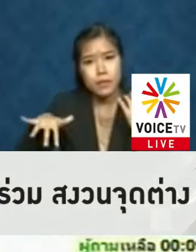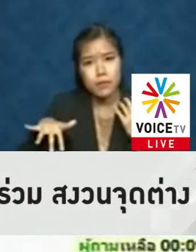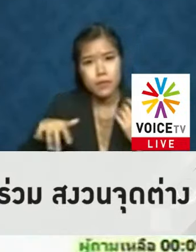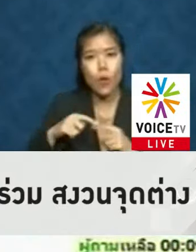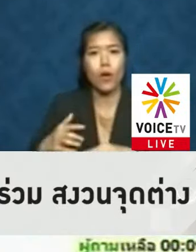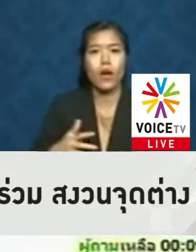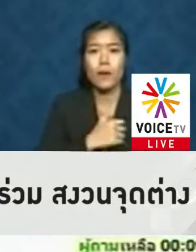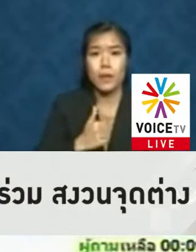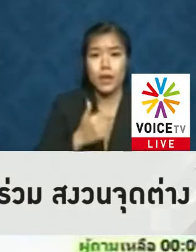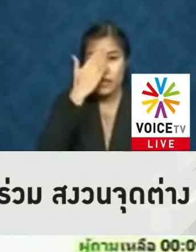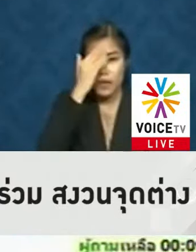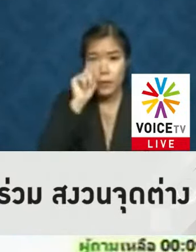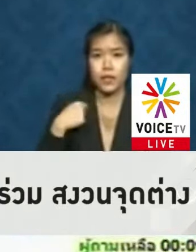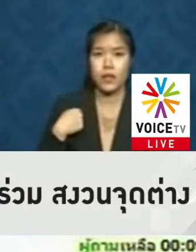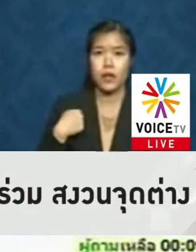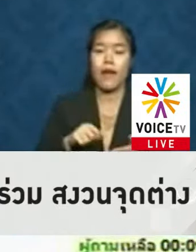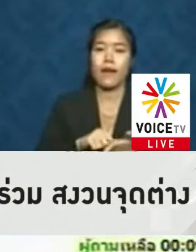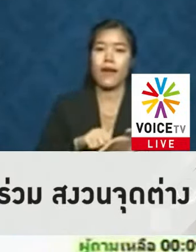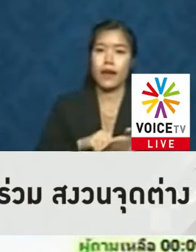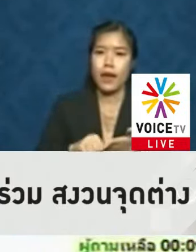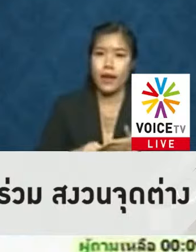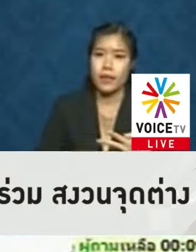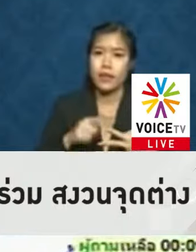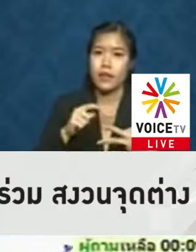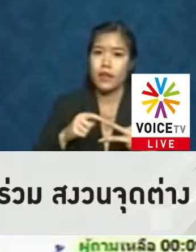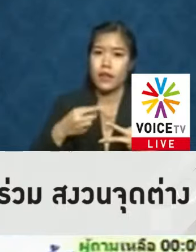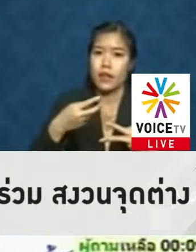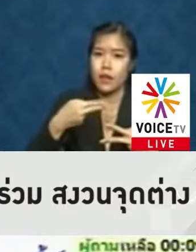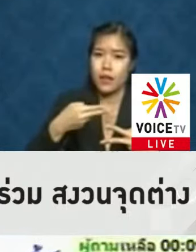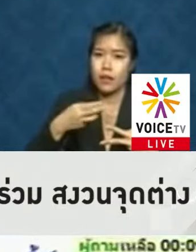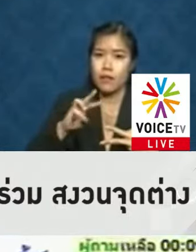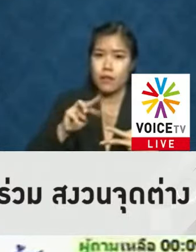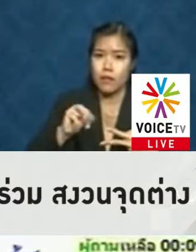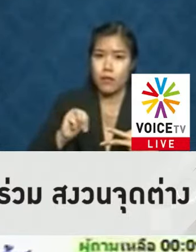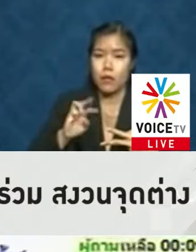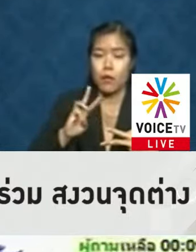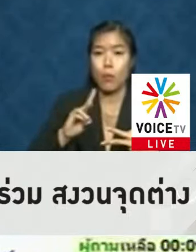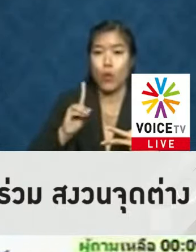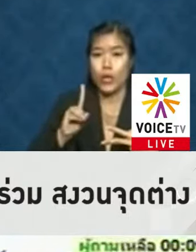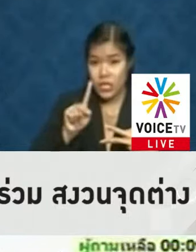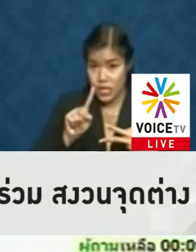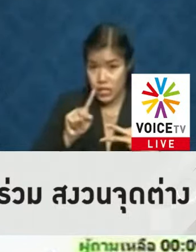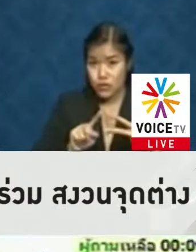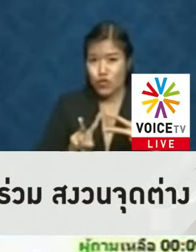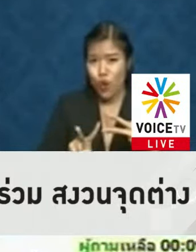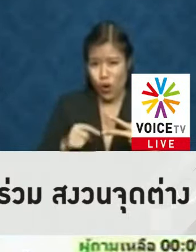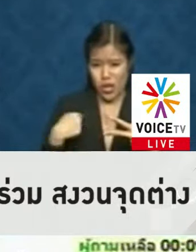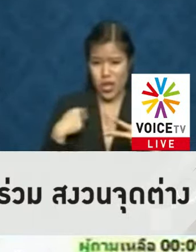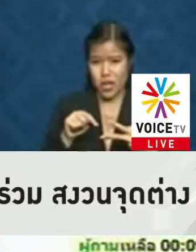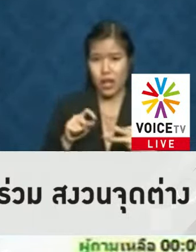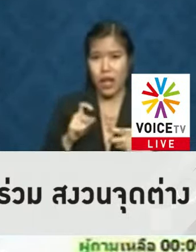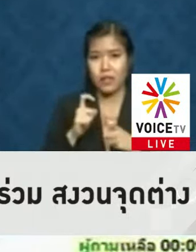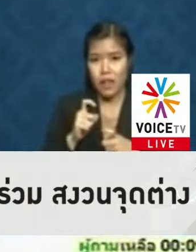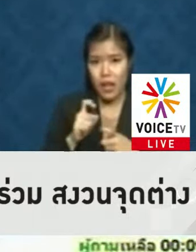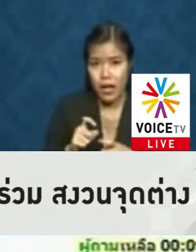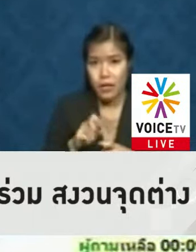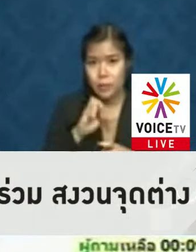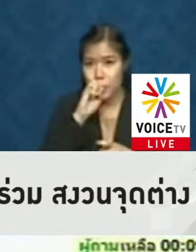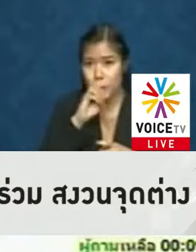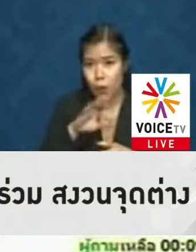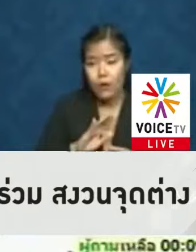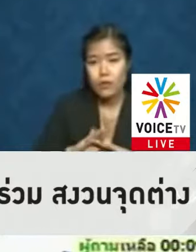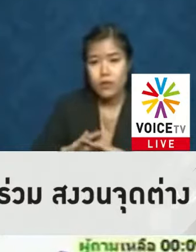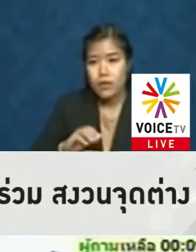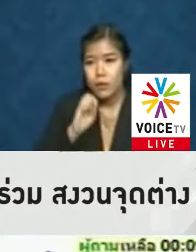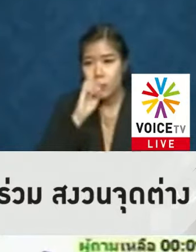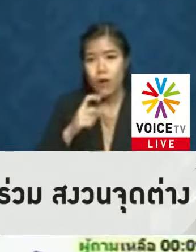าการแก้ไขหมวด1หมวด2เนี่ยมันเป็นเรื่องอันตรายเป็นเรื่องที่จะเหมือน